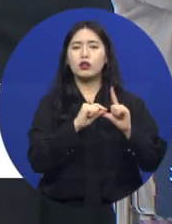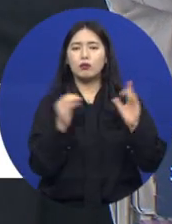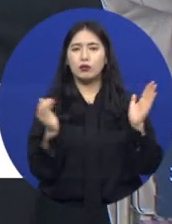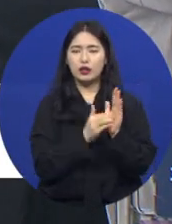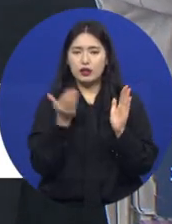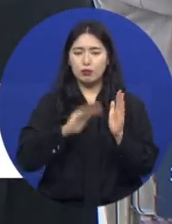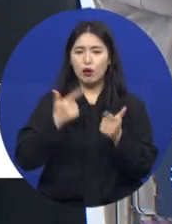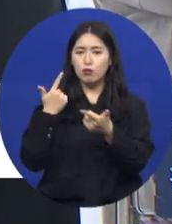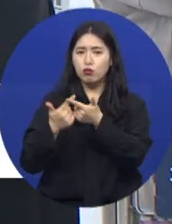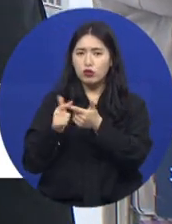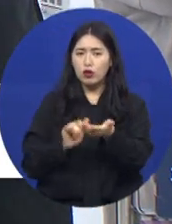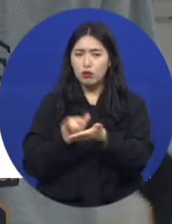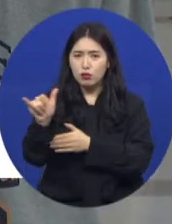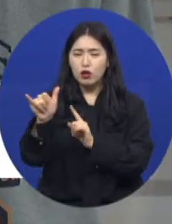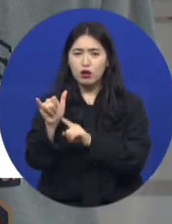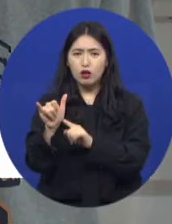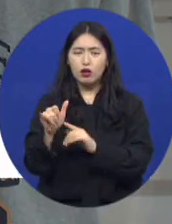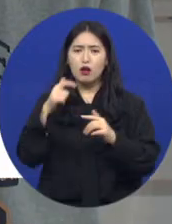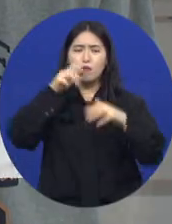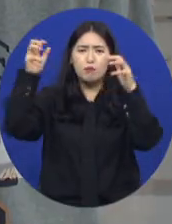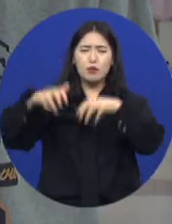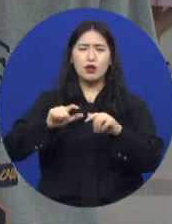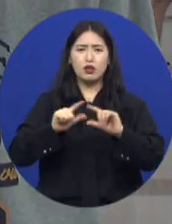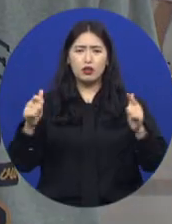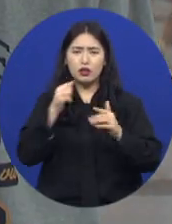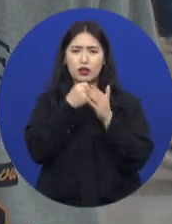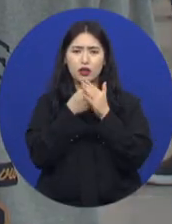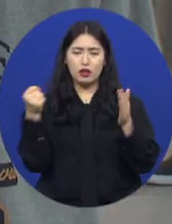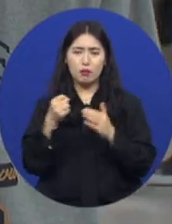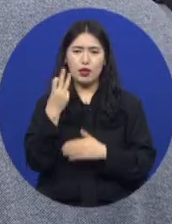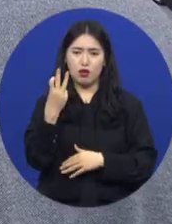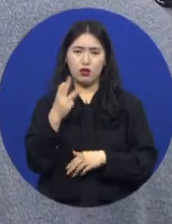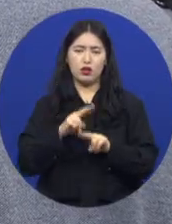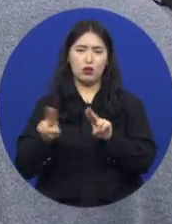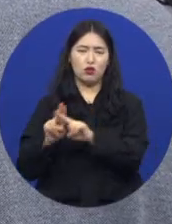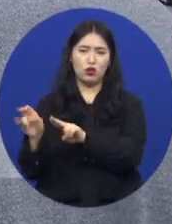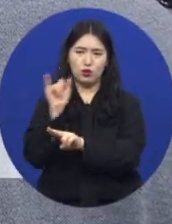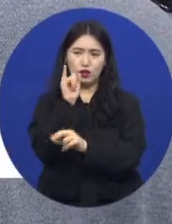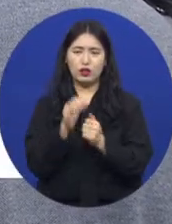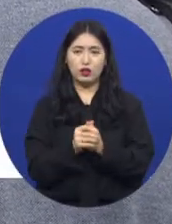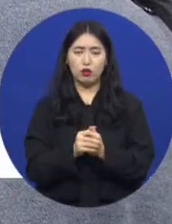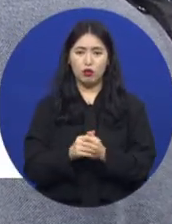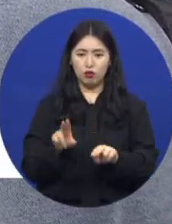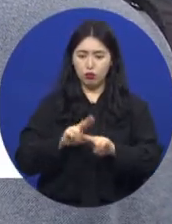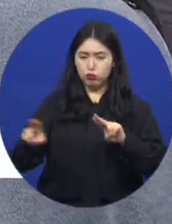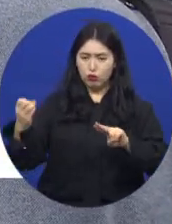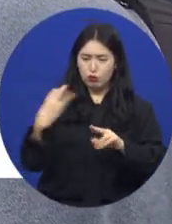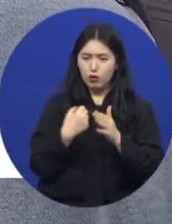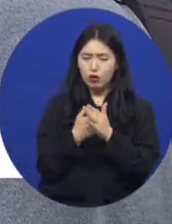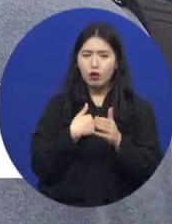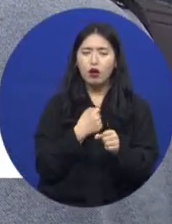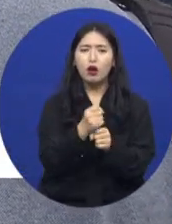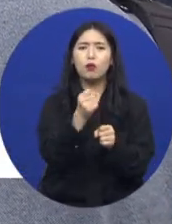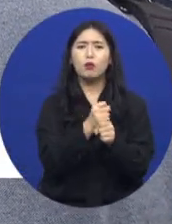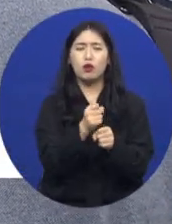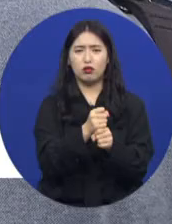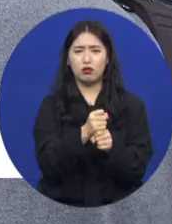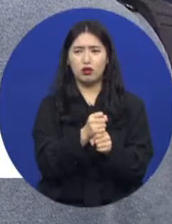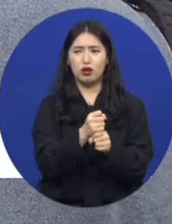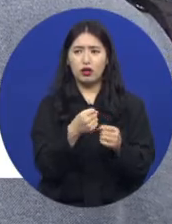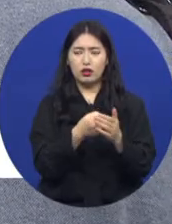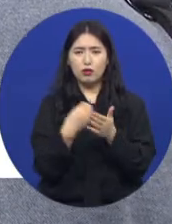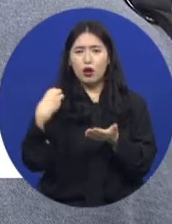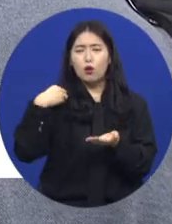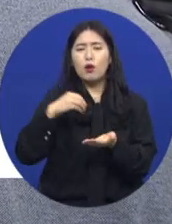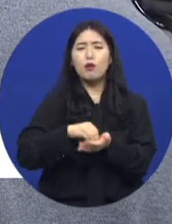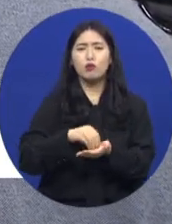김해 노선은 비날씨 등으로 오늘도 13편이 결항됐습니다. 비행기가 결항이라고 얘기해버려가지고 저도 황당해가지고 이제 다시 환불